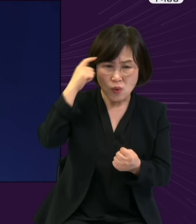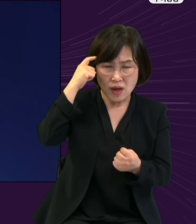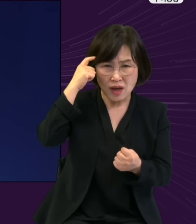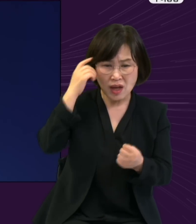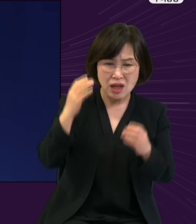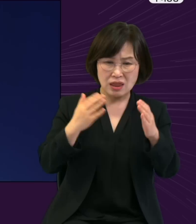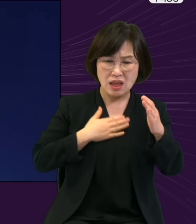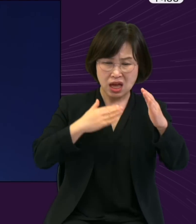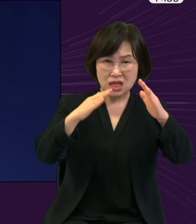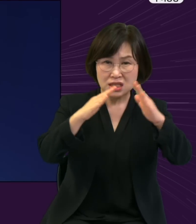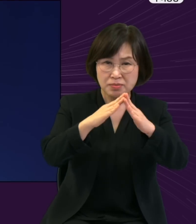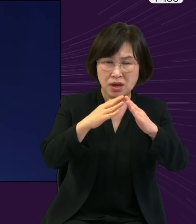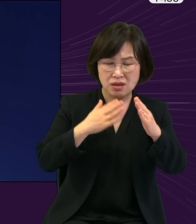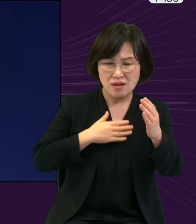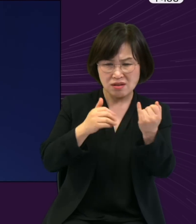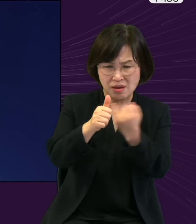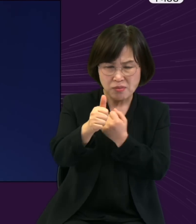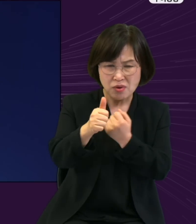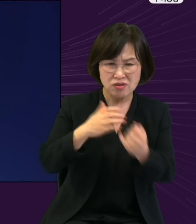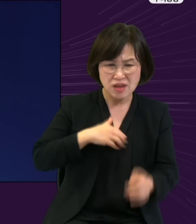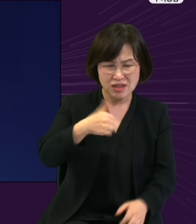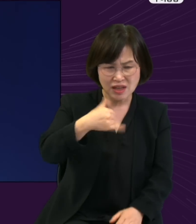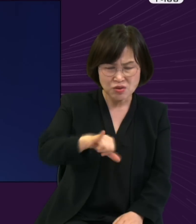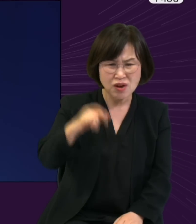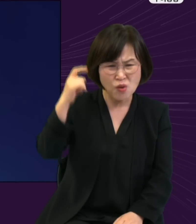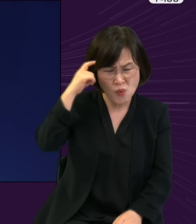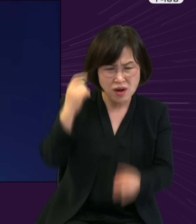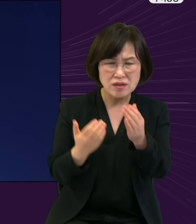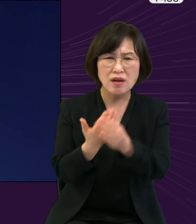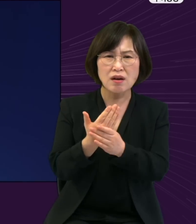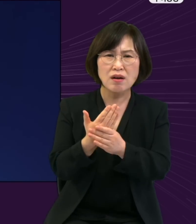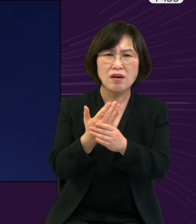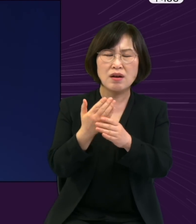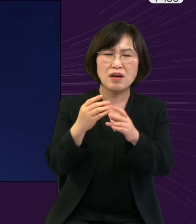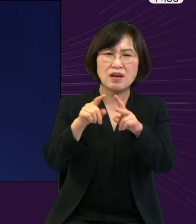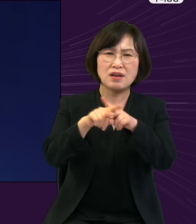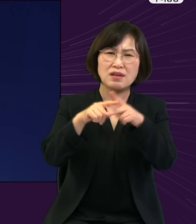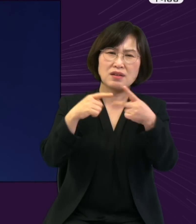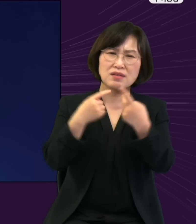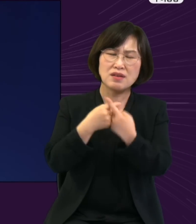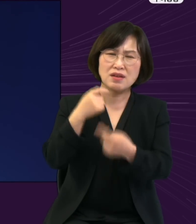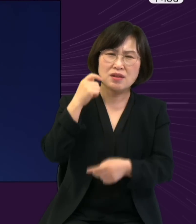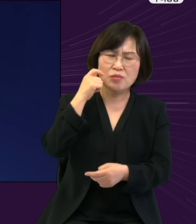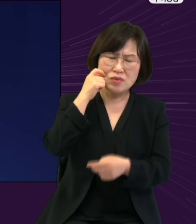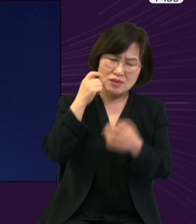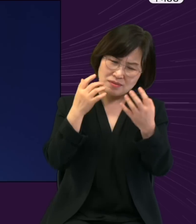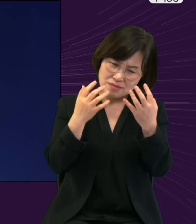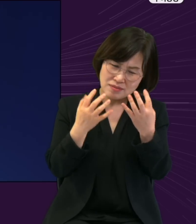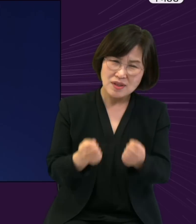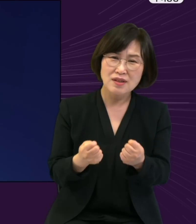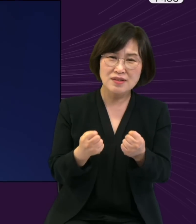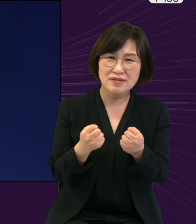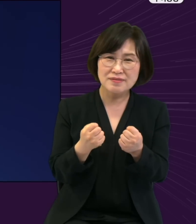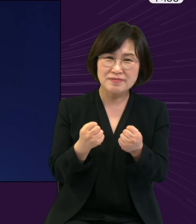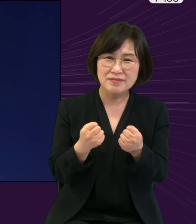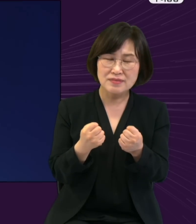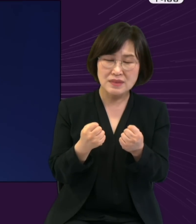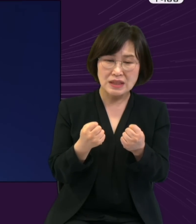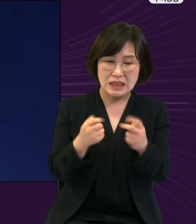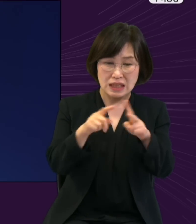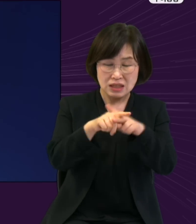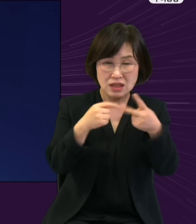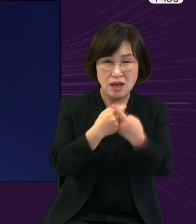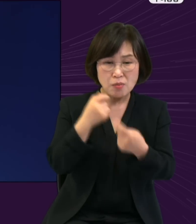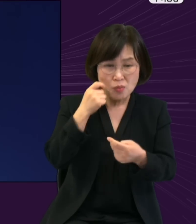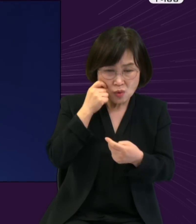자녀에게, 내 남편에게 있어 있는지 이해할 수 없는 일이 너무나 많아요. 우리는 그 이해할 수 없는 것